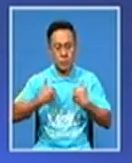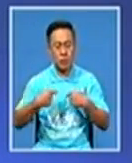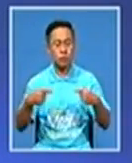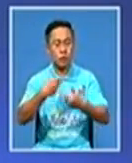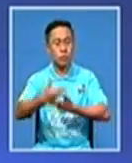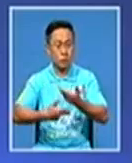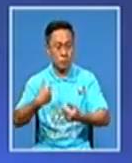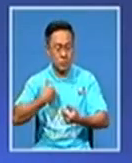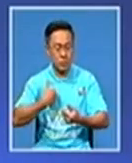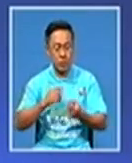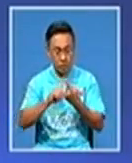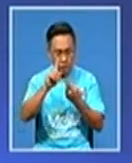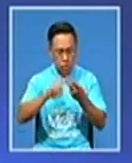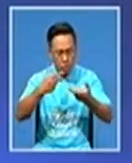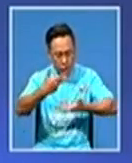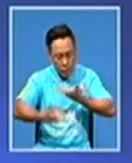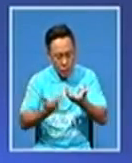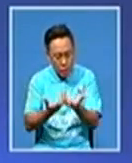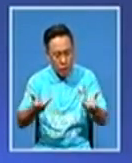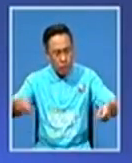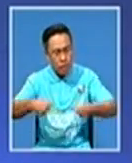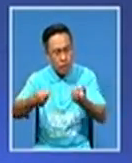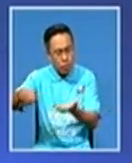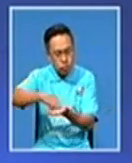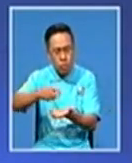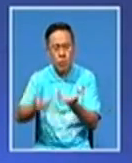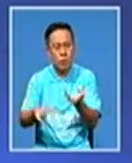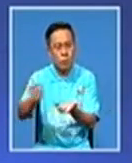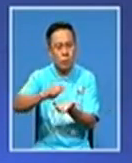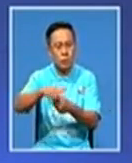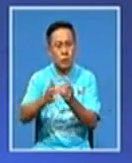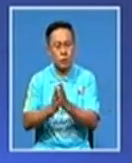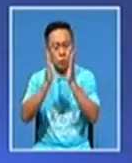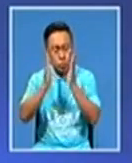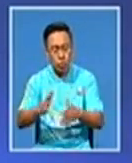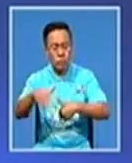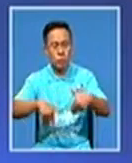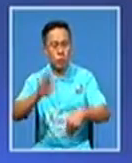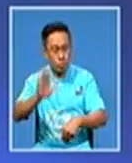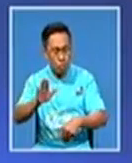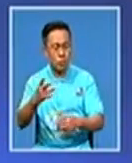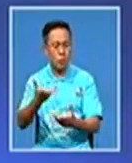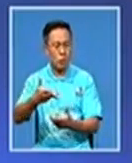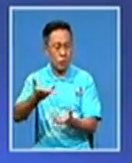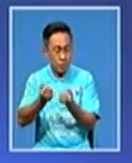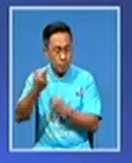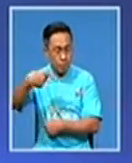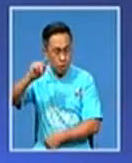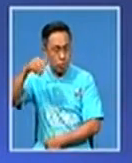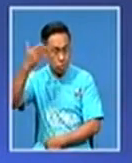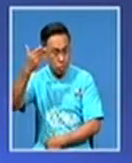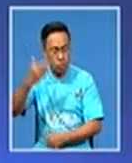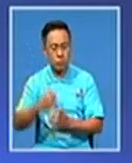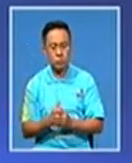ยนะหรือแม้ก็ขายอาหารอะไรต่างในพื้นที่เขตเศรษฐกิจดังกล่าวนั้นก็คนในพื้นที่แหละจะต้องได้ก่อนนะครับในส่วนของตรงอื่นเ